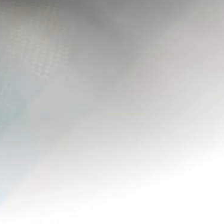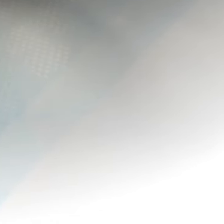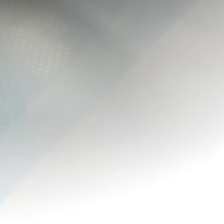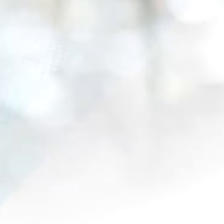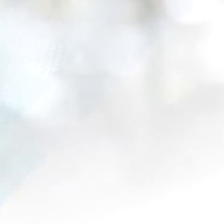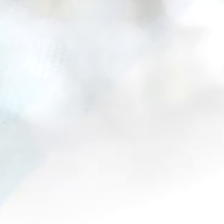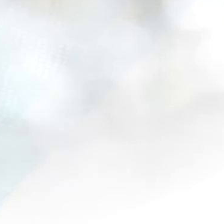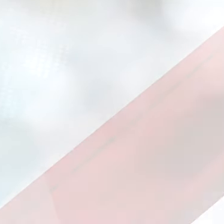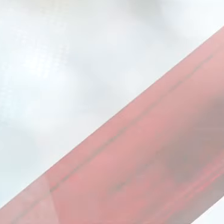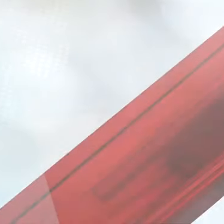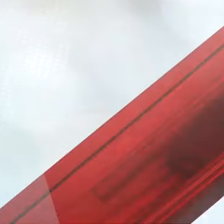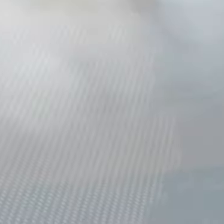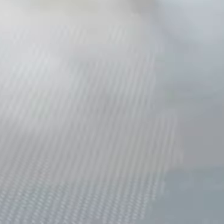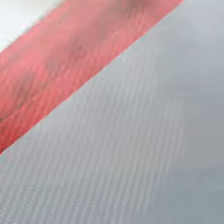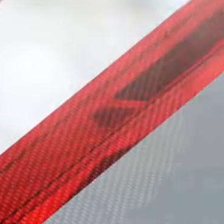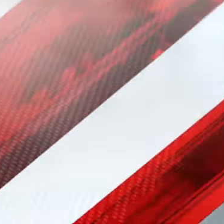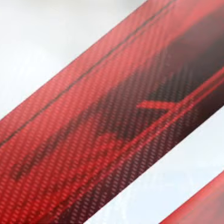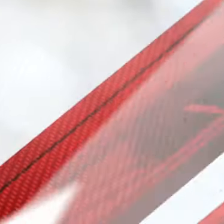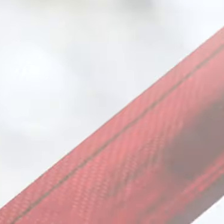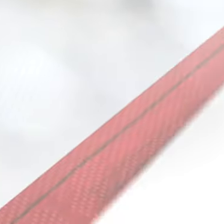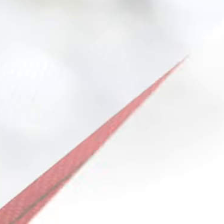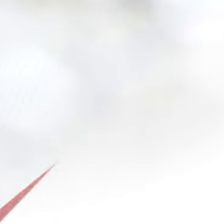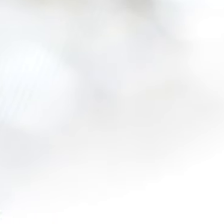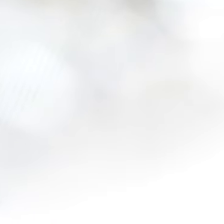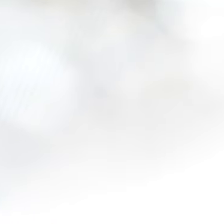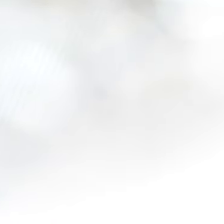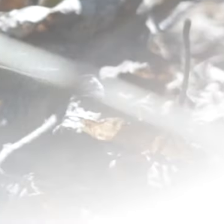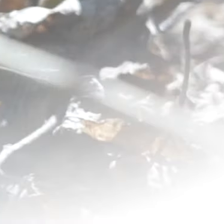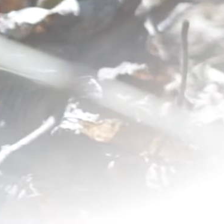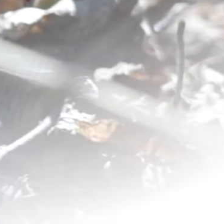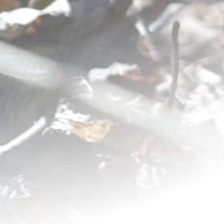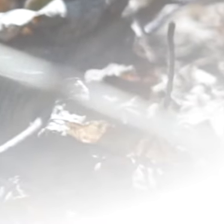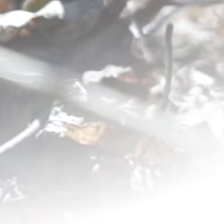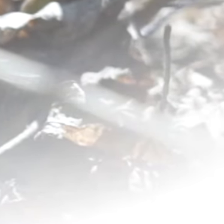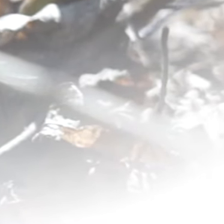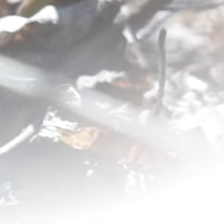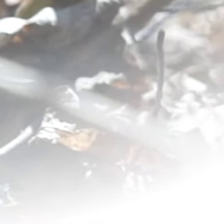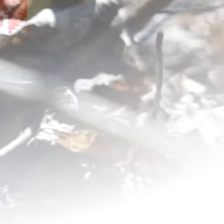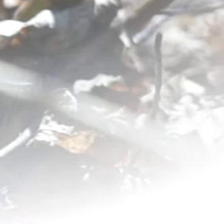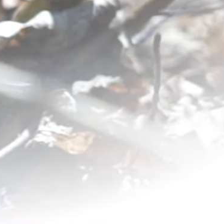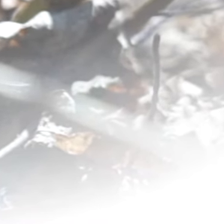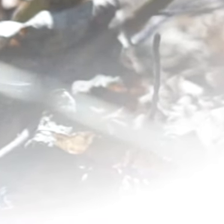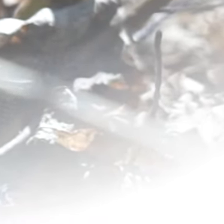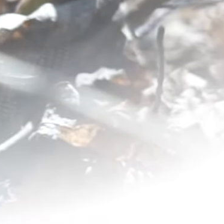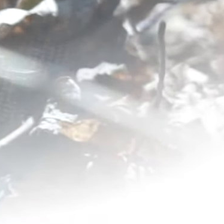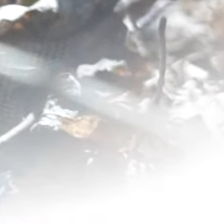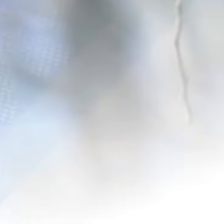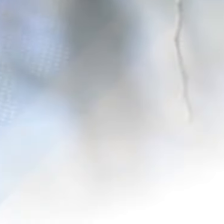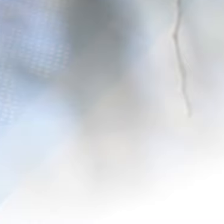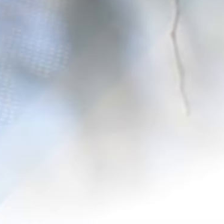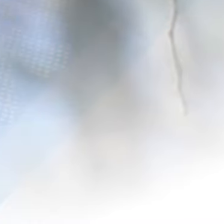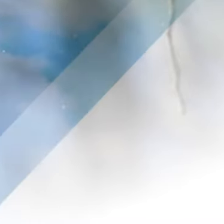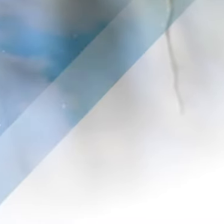геамагнітных хваляванняў. Узыход сонца ў 5 гадзін 34 хвіліны, захад у